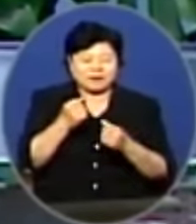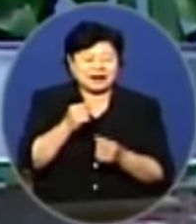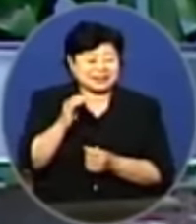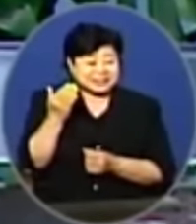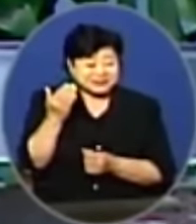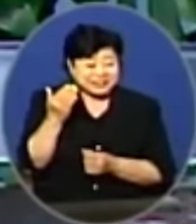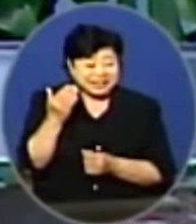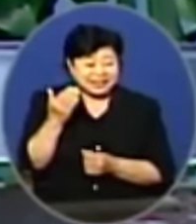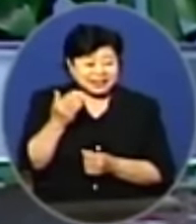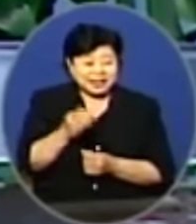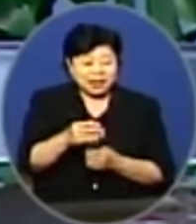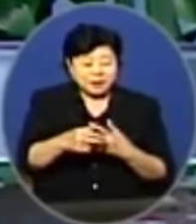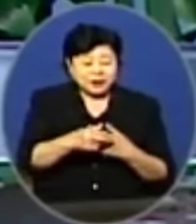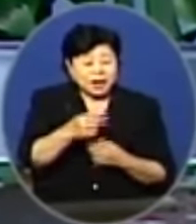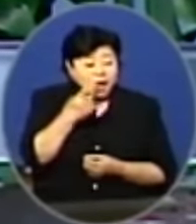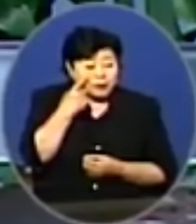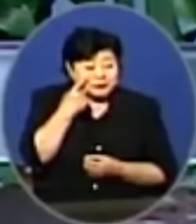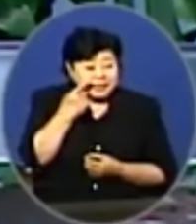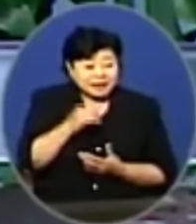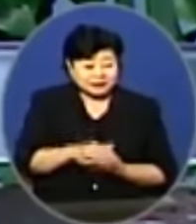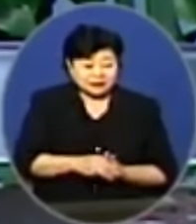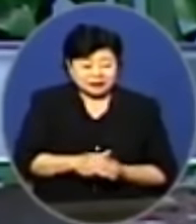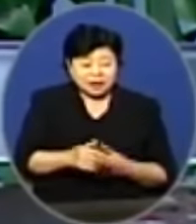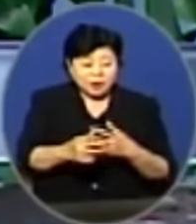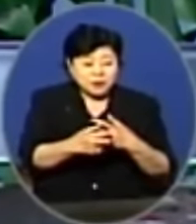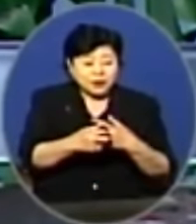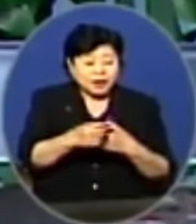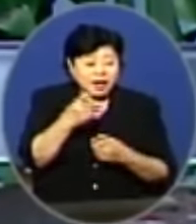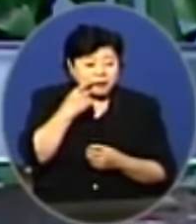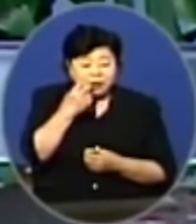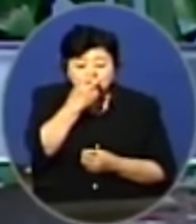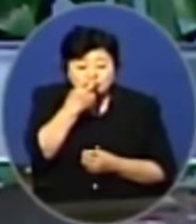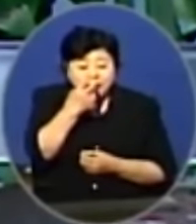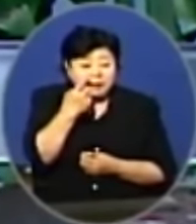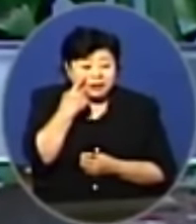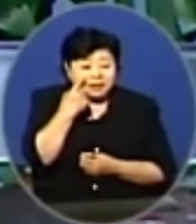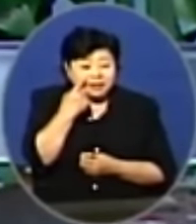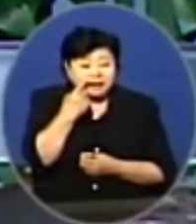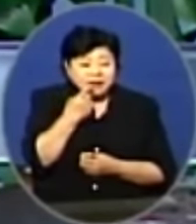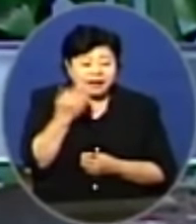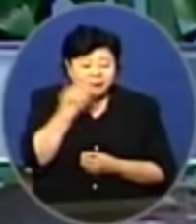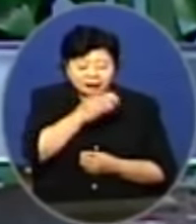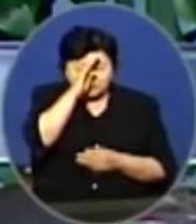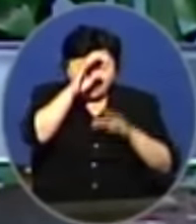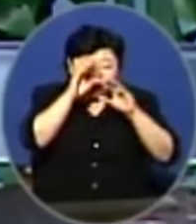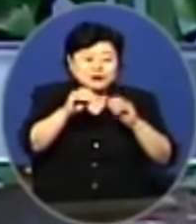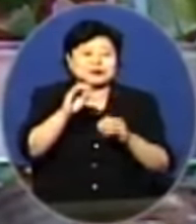건강해지셨으니까 병원에 한번 가보자고. 그래 병원에 가서 조사를 하니까 깨끗이 나왔어요.